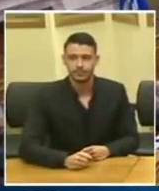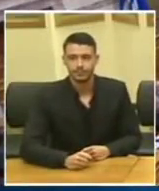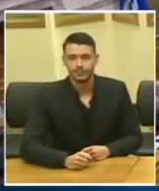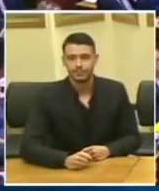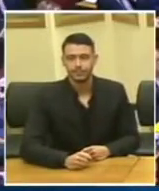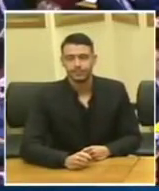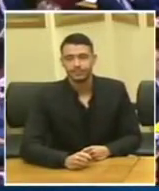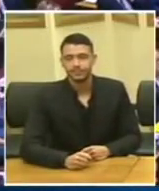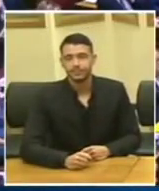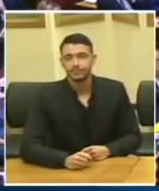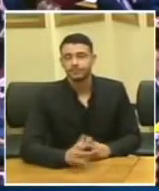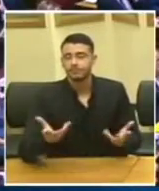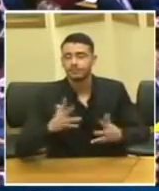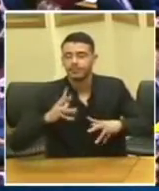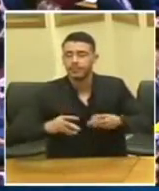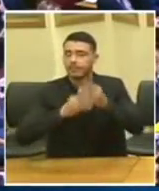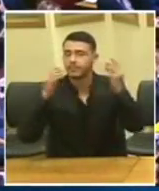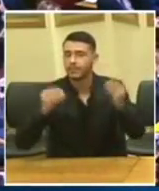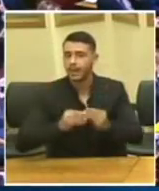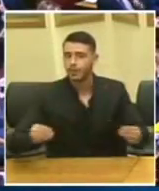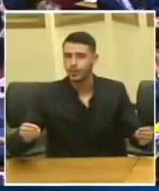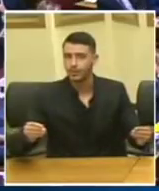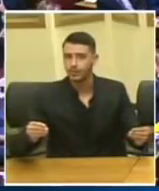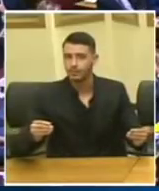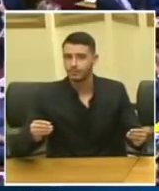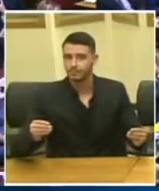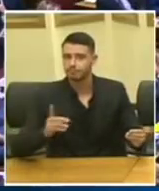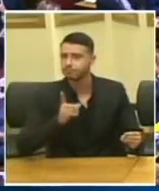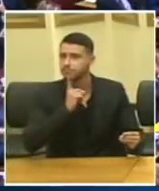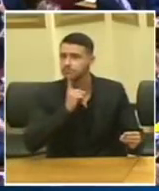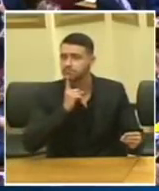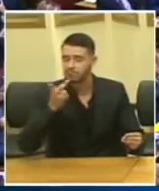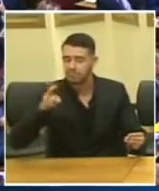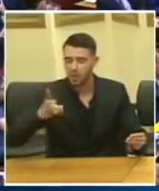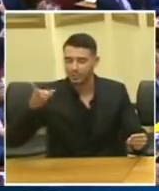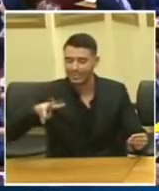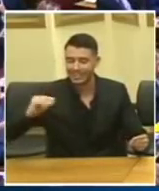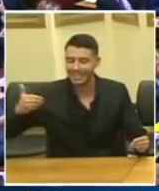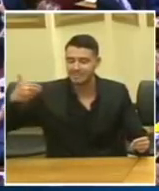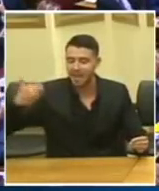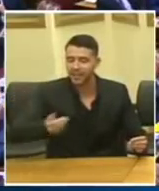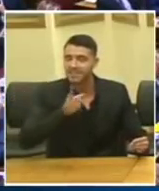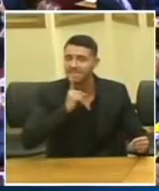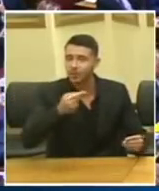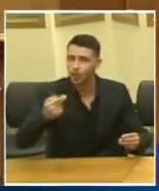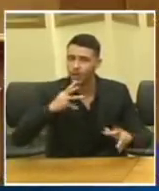Διολιστήσατε λοιπόν αυτές τις 2-3 μέρες που συζητάμε αυτό εδώ το θέμα σε αυτή την αίθουσα